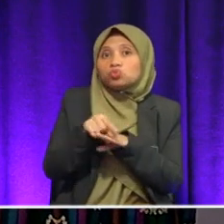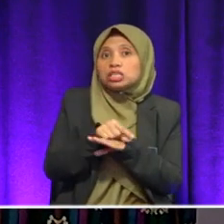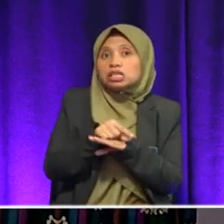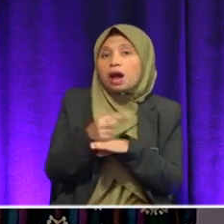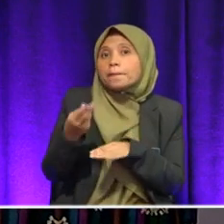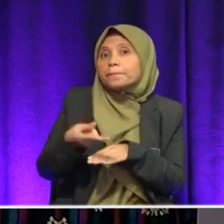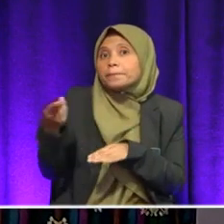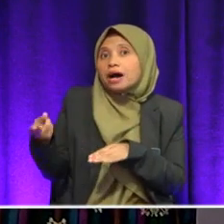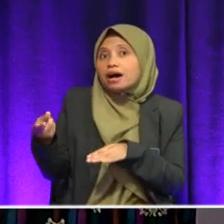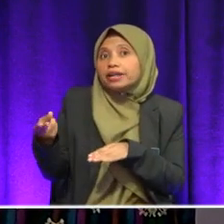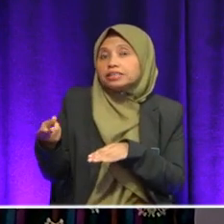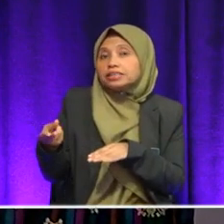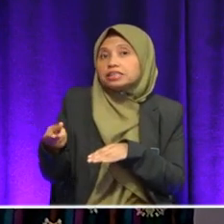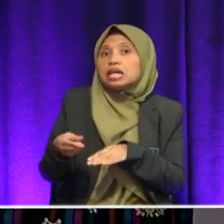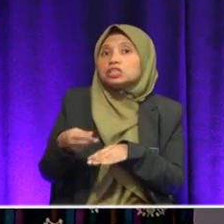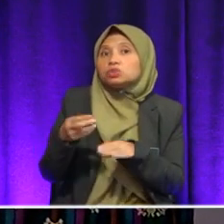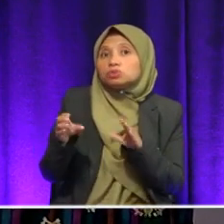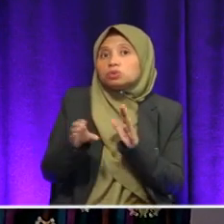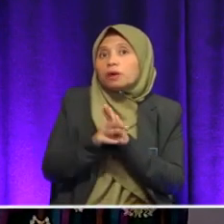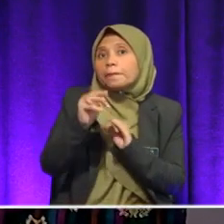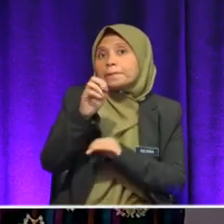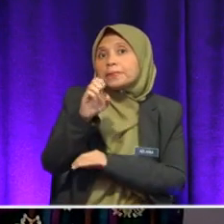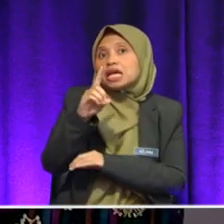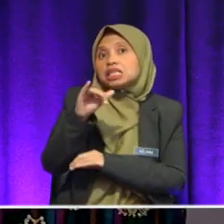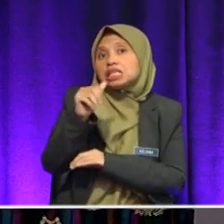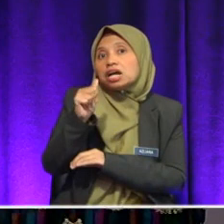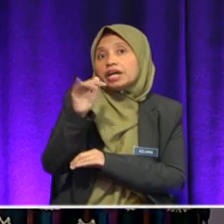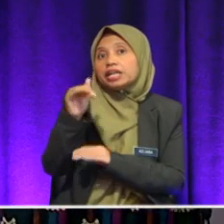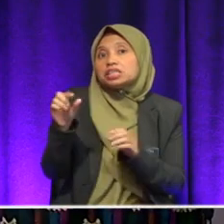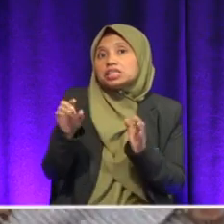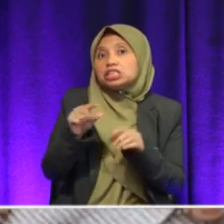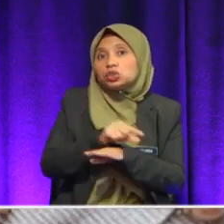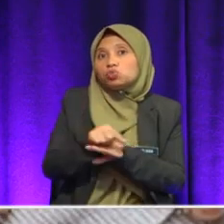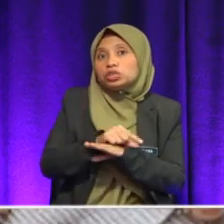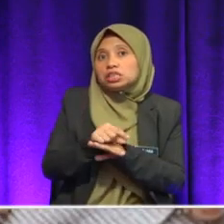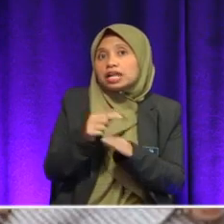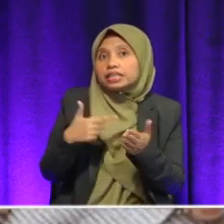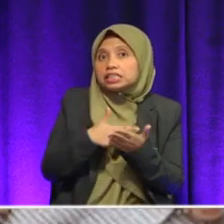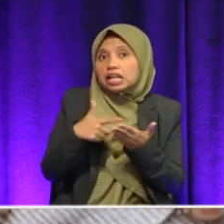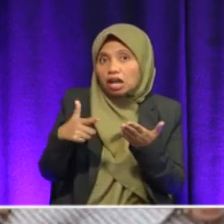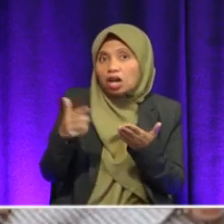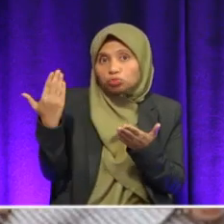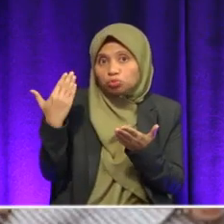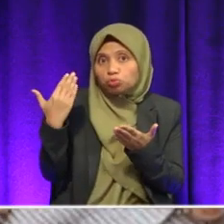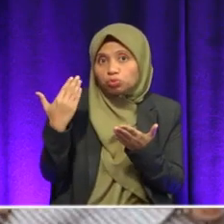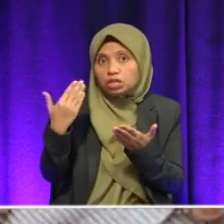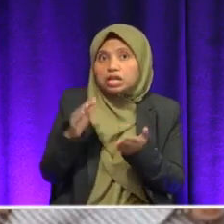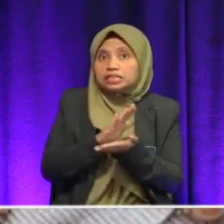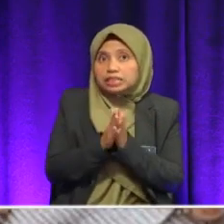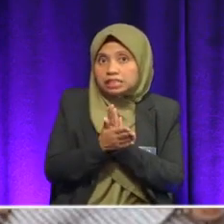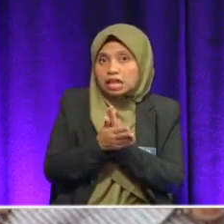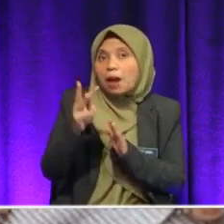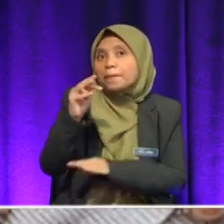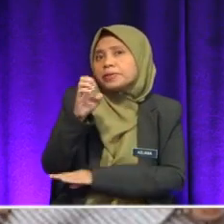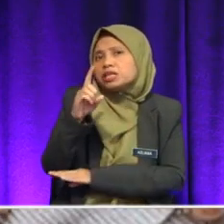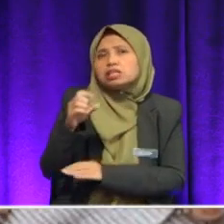bahan atau pemijat tertentu mejanya adalah pewarna yang kita gunakan suatu kita melakukan fashion pakaian jadi menjadi